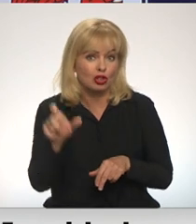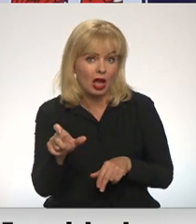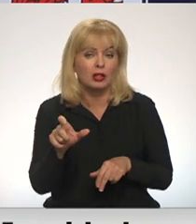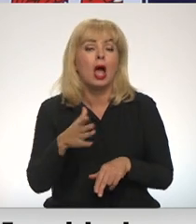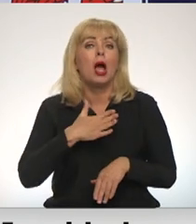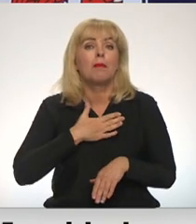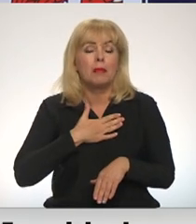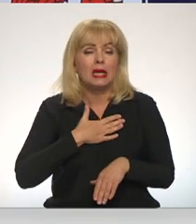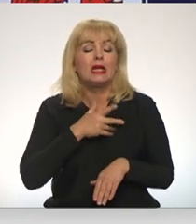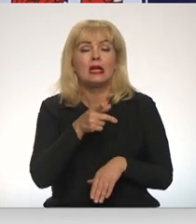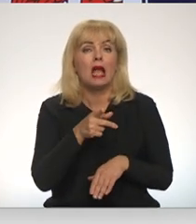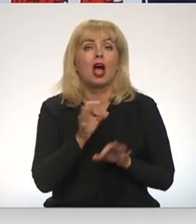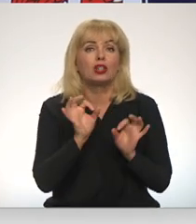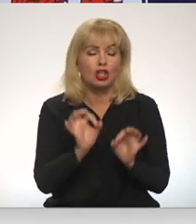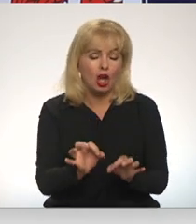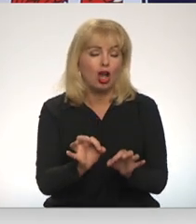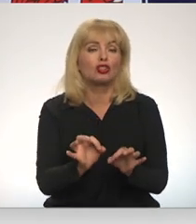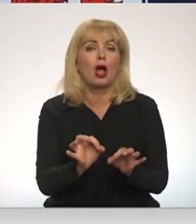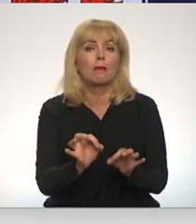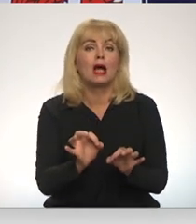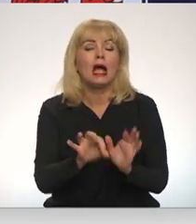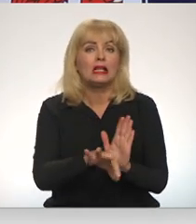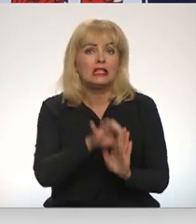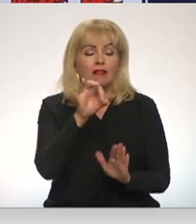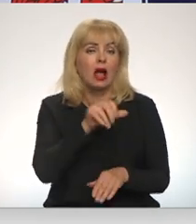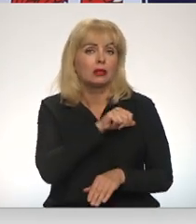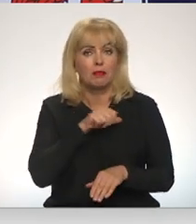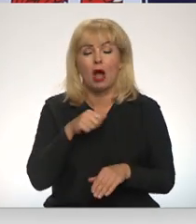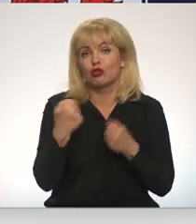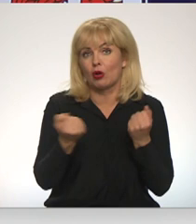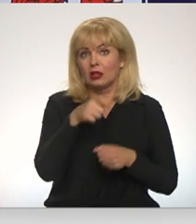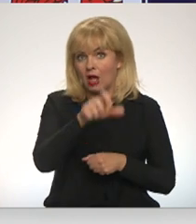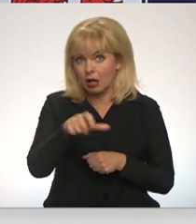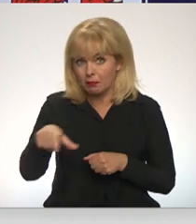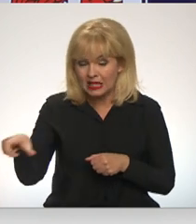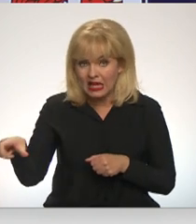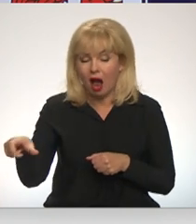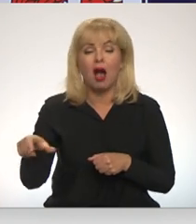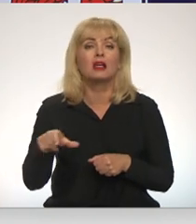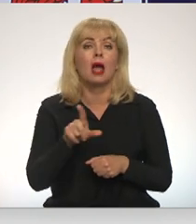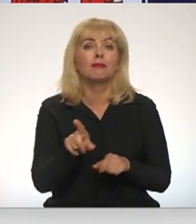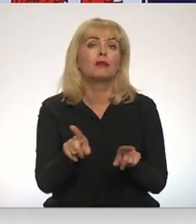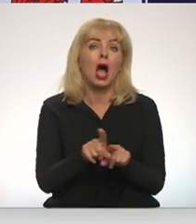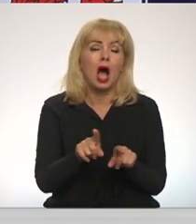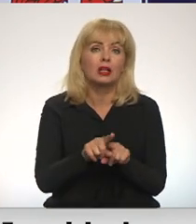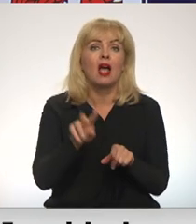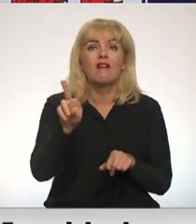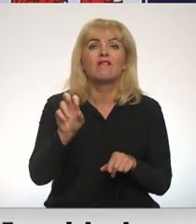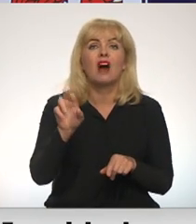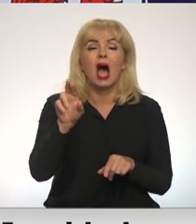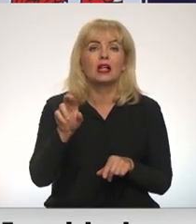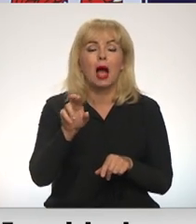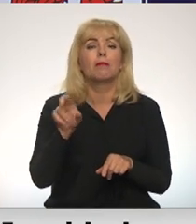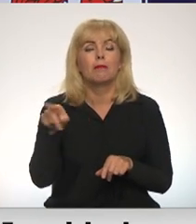bija šis potenciāls, ko mēs varējām izvēlēties no pašu darbiniekiem, tāda arī bija arī varam nostāja, ka tomēr